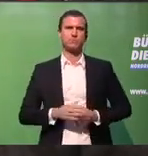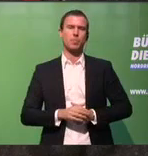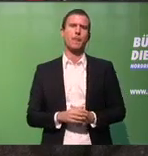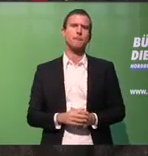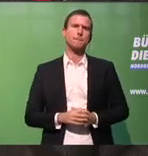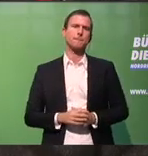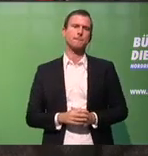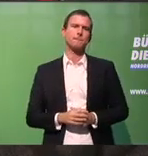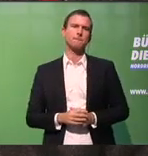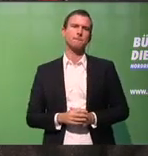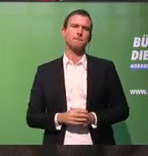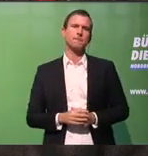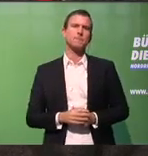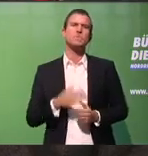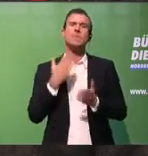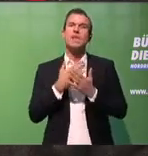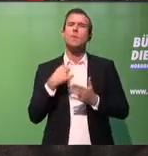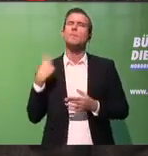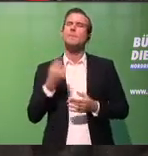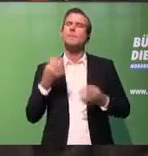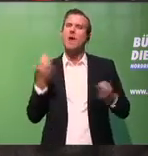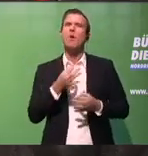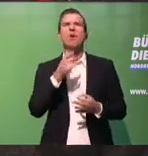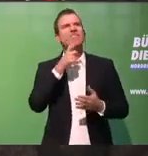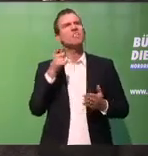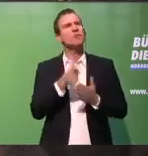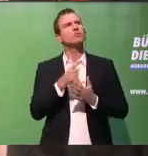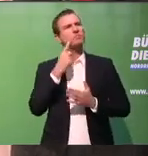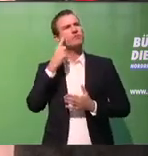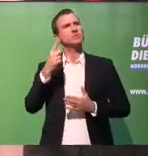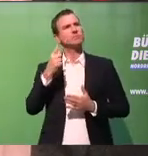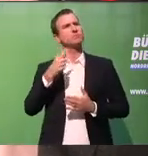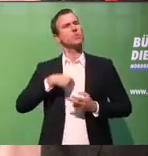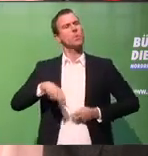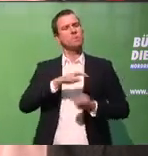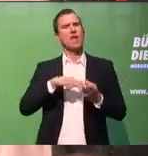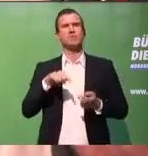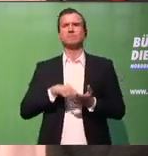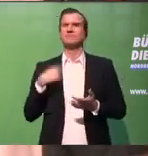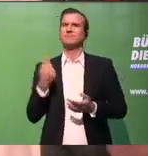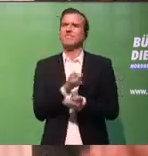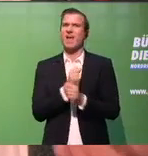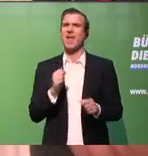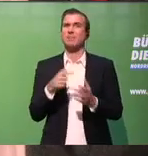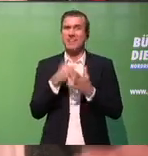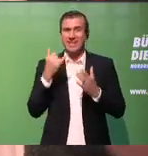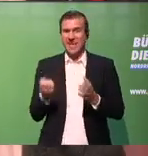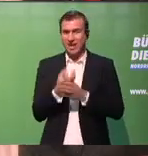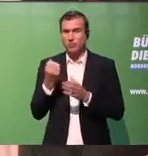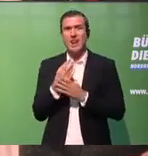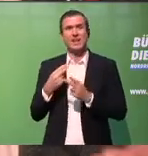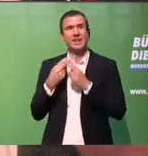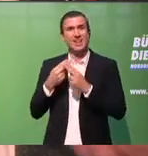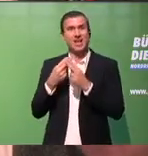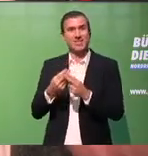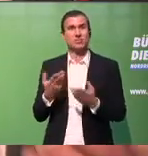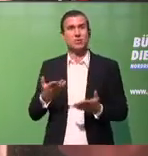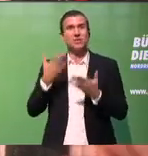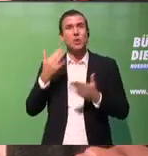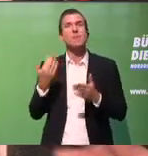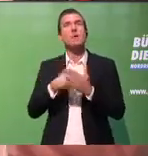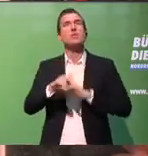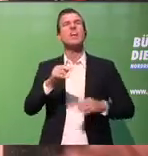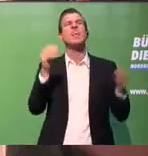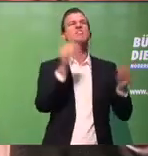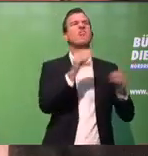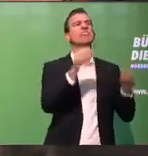Deshalb brauchen wir den verantwortungsvollen Umgang mit unserer Freiheit. Solange zum Beispiel die aktuellen Generationen im Leitbild von